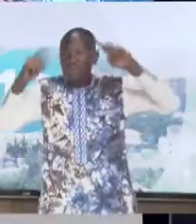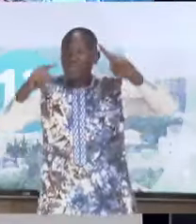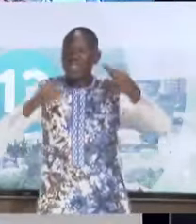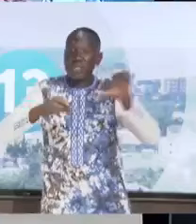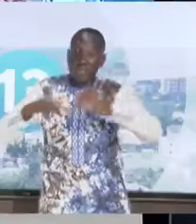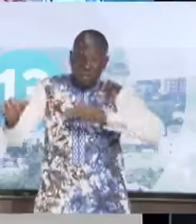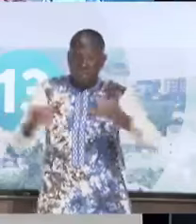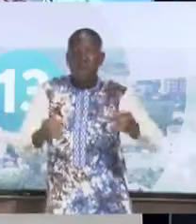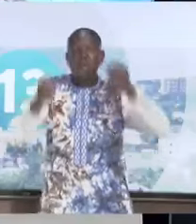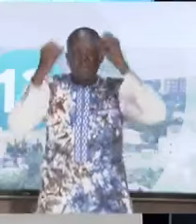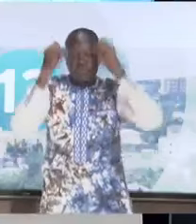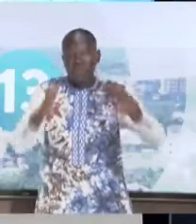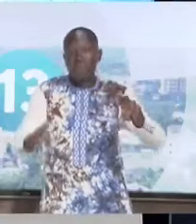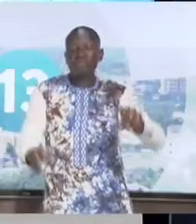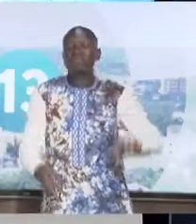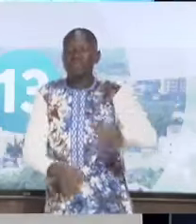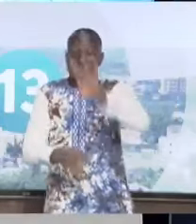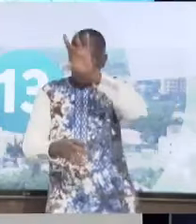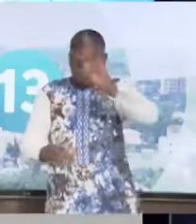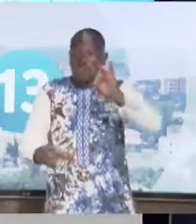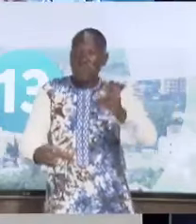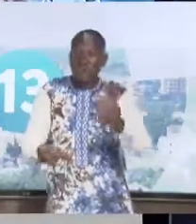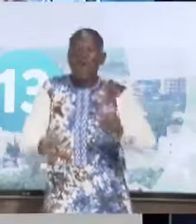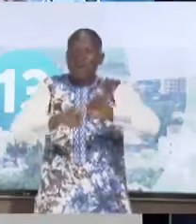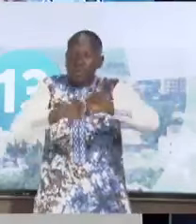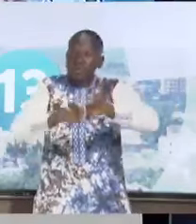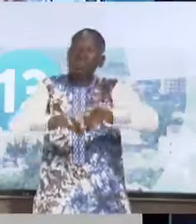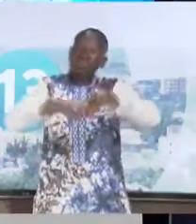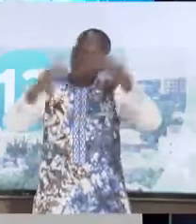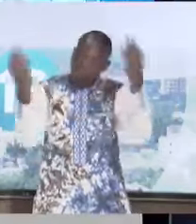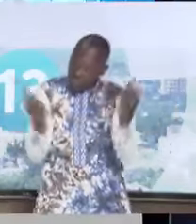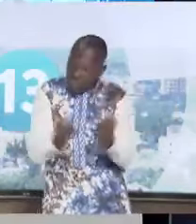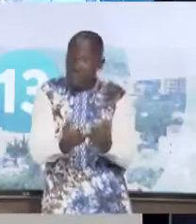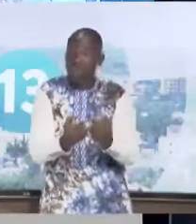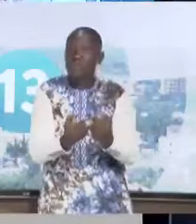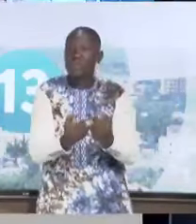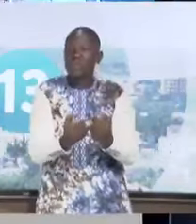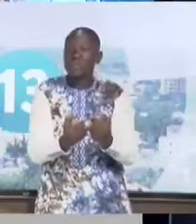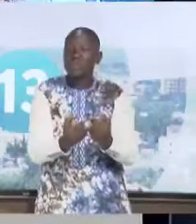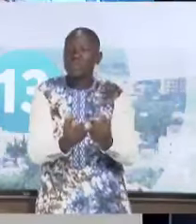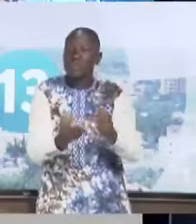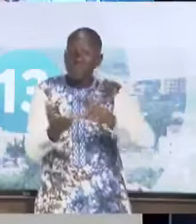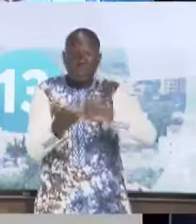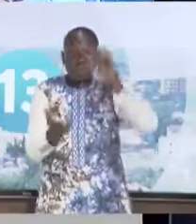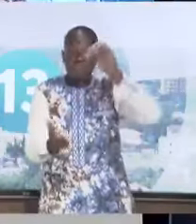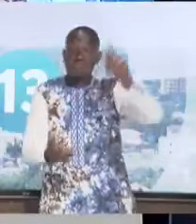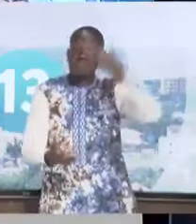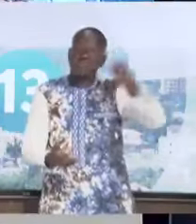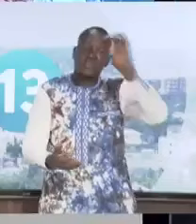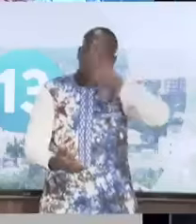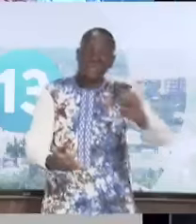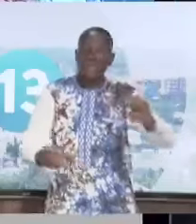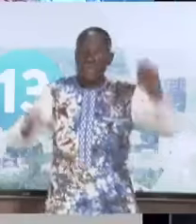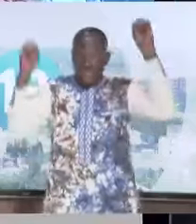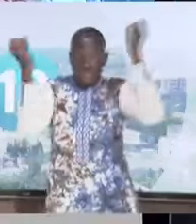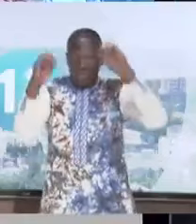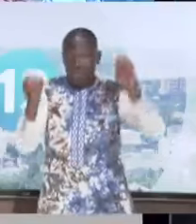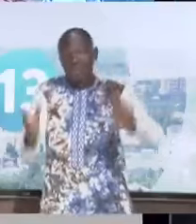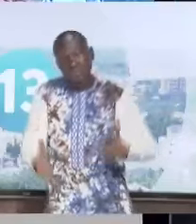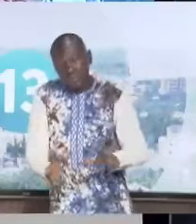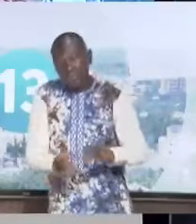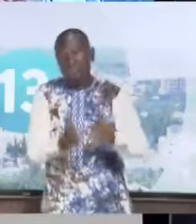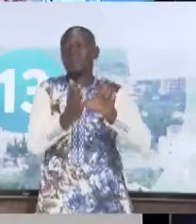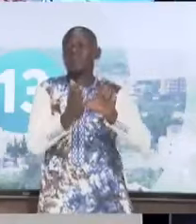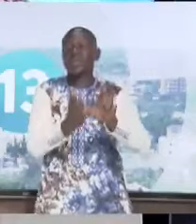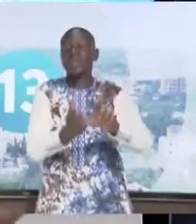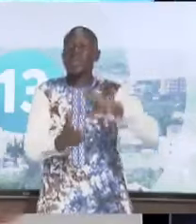basculer plus de 600 000 abonnés que nous avons donc dans le portefeuille des abonnés ONEA, donc d'un système de relevé bimestriel